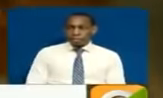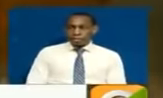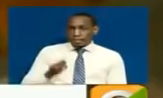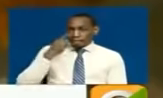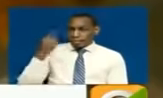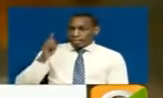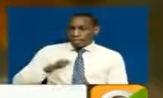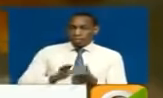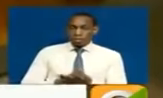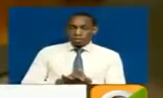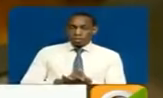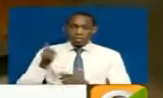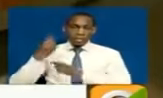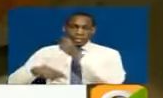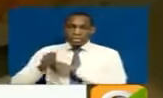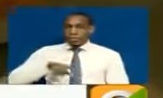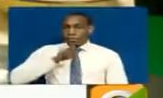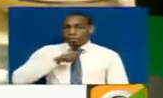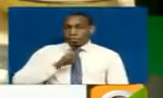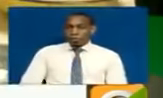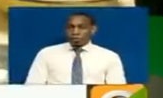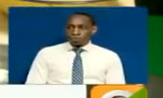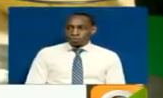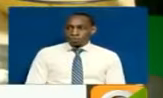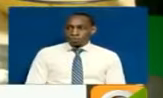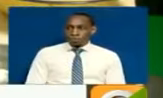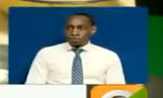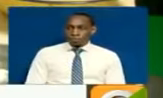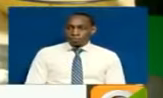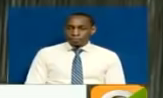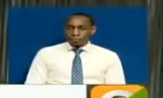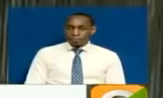ni firigisi za kuku ya kienyeji, si firigisi za broiler.